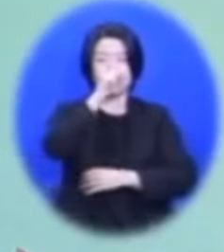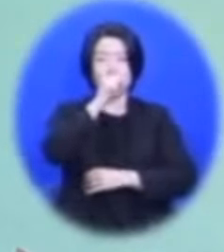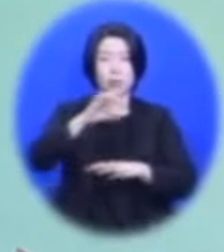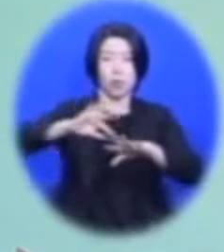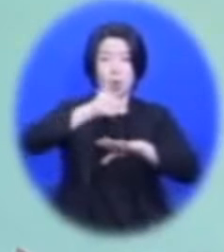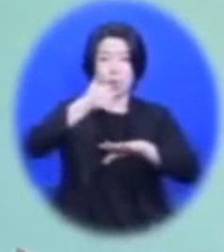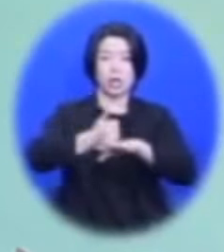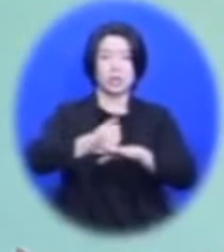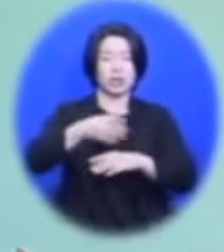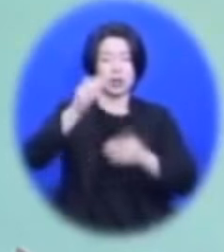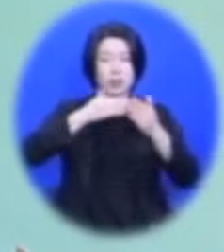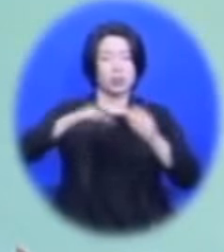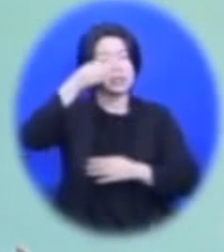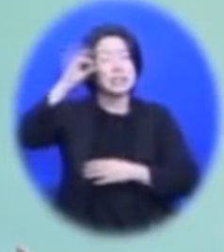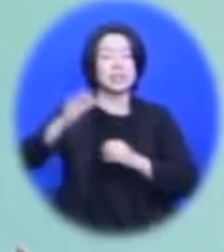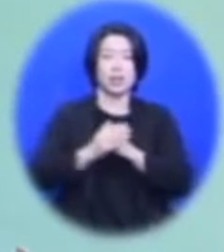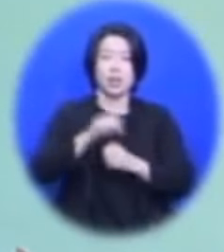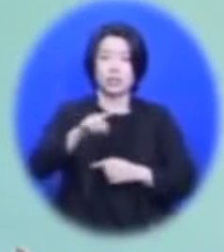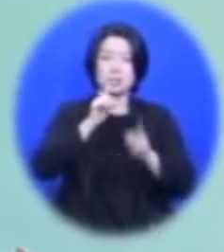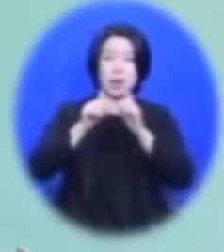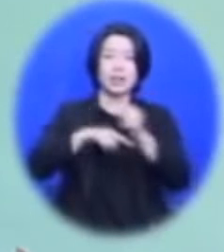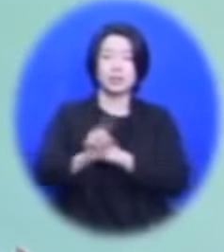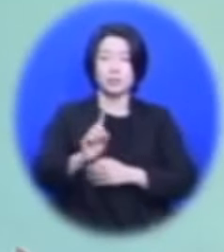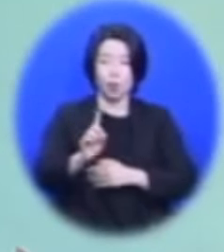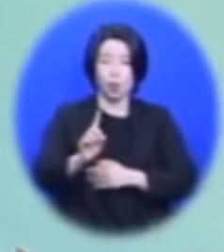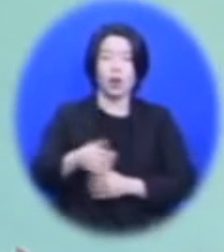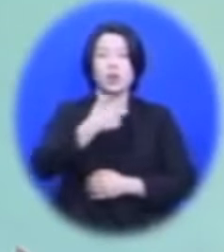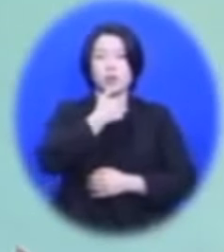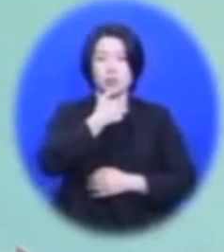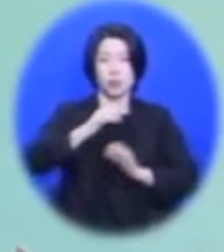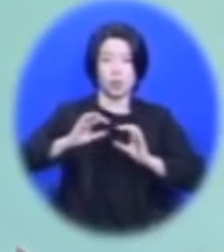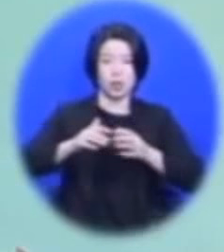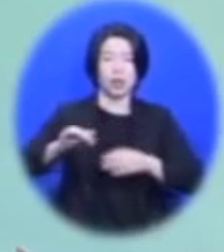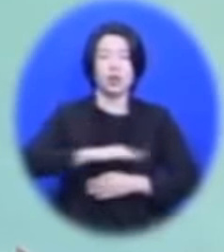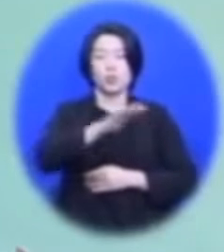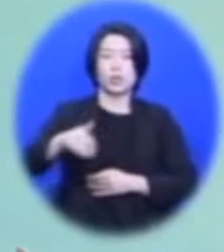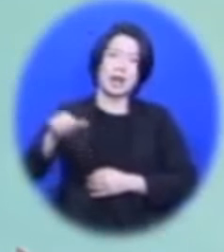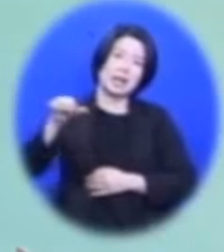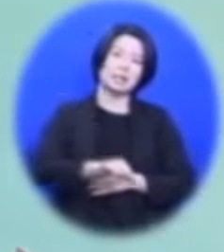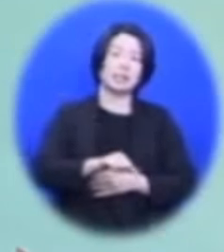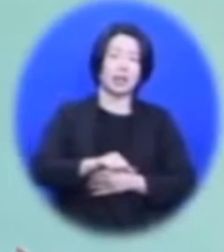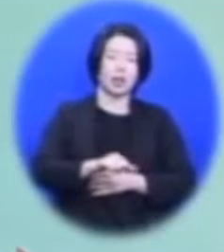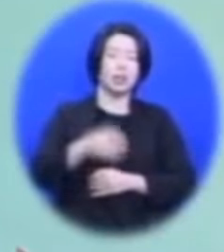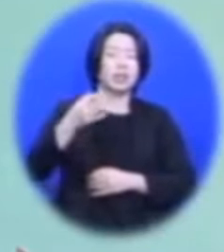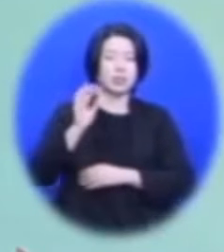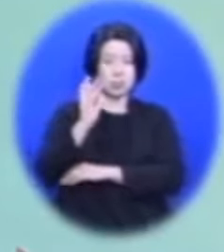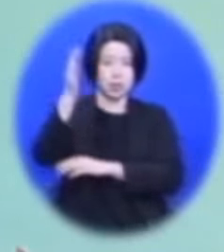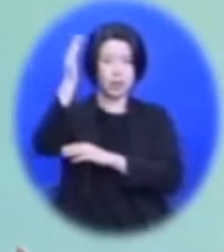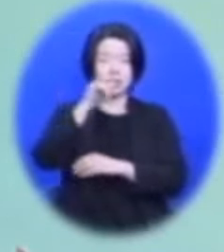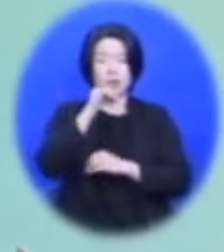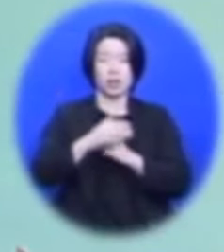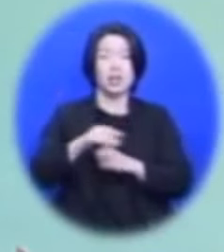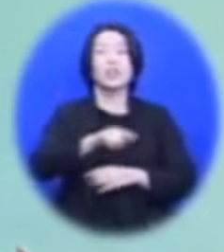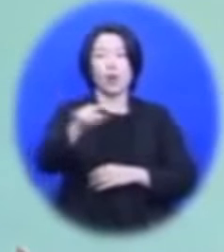황제가 공인해요. 그 말은 무슨 뜻이죠? 로마가 우리가 졌다는 고백, 너희들이